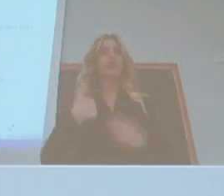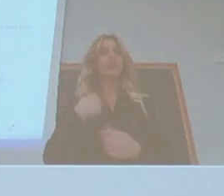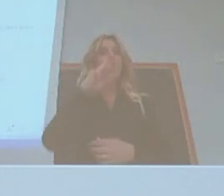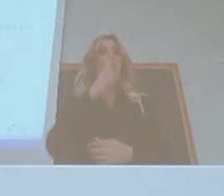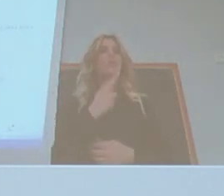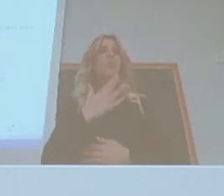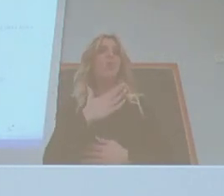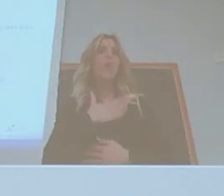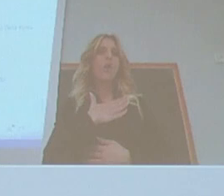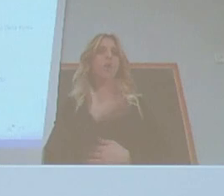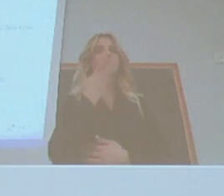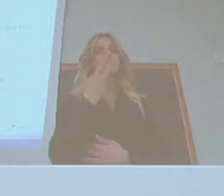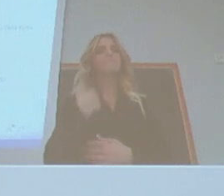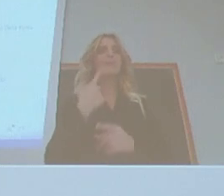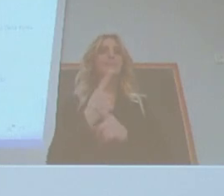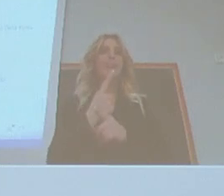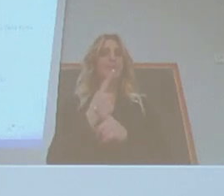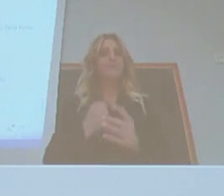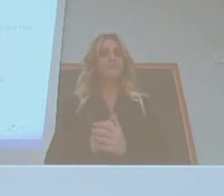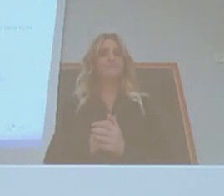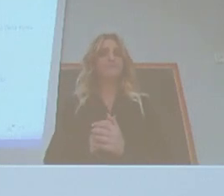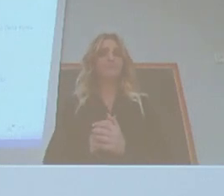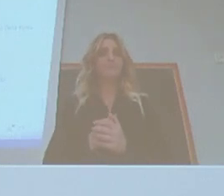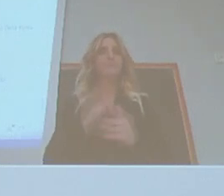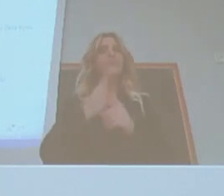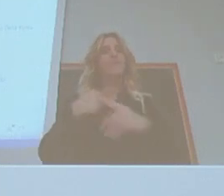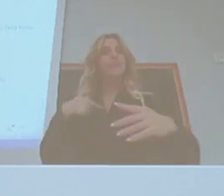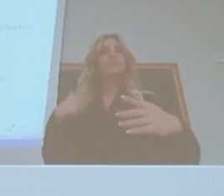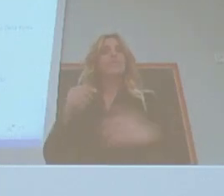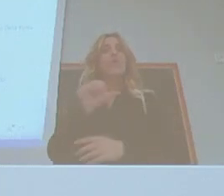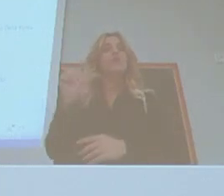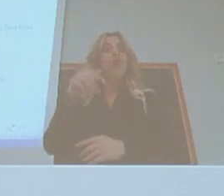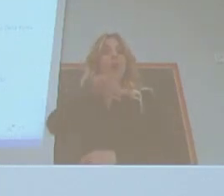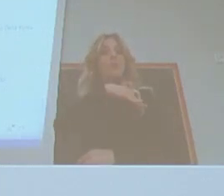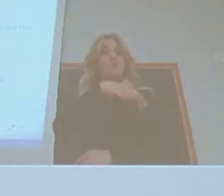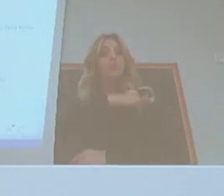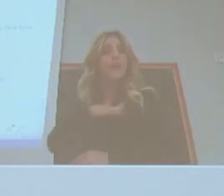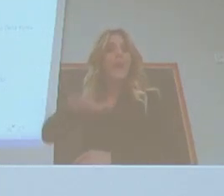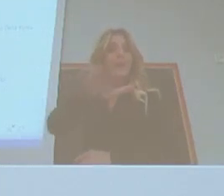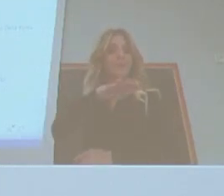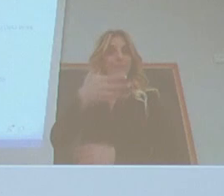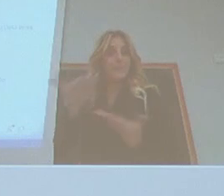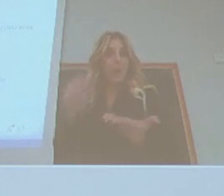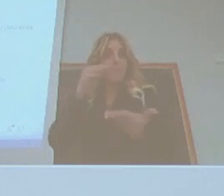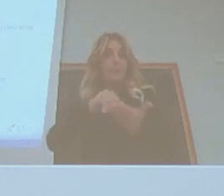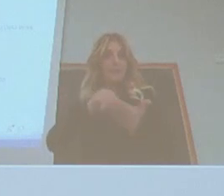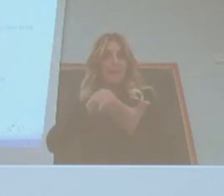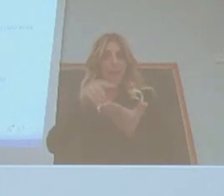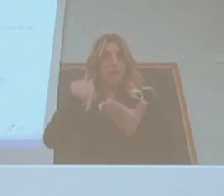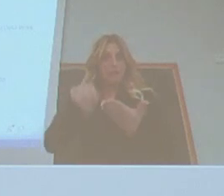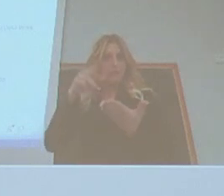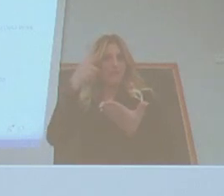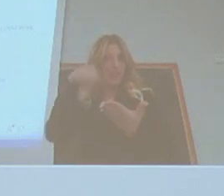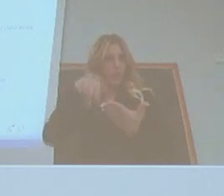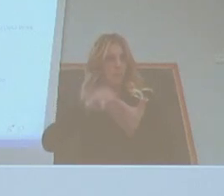ruolo che vuole essere quello di trade union, non soltanto con gli studenti presenti, sono solo in presenza mi pare